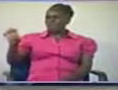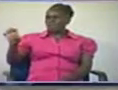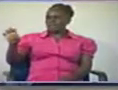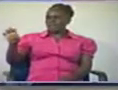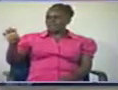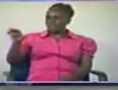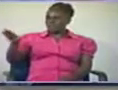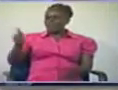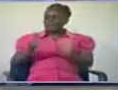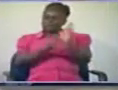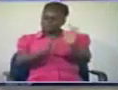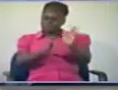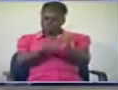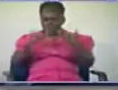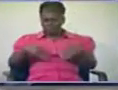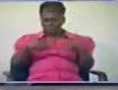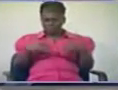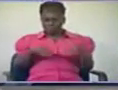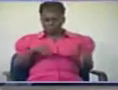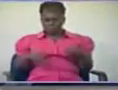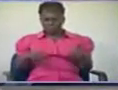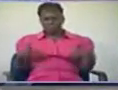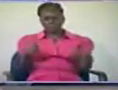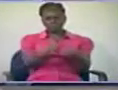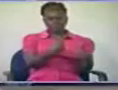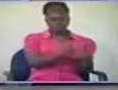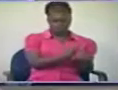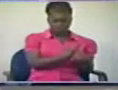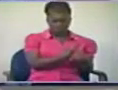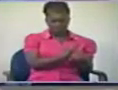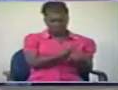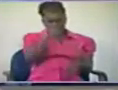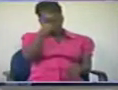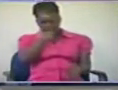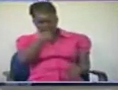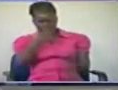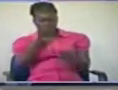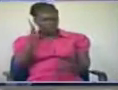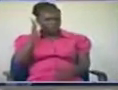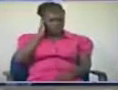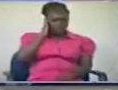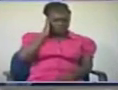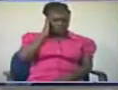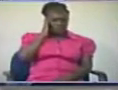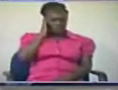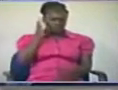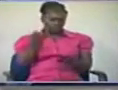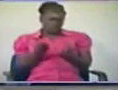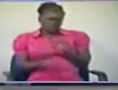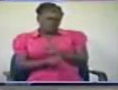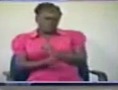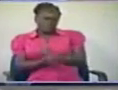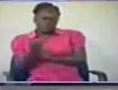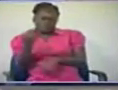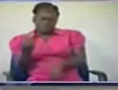na unawakilisha wale ambao wako pale nje walio na changamoto ya kuona, changamoto za kimaumbile. Hebu tuelezee kwamba mtoto